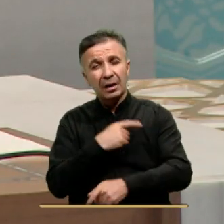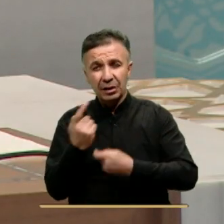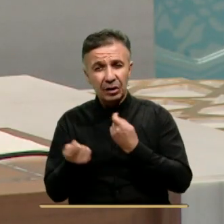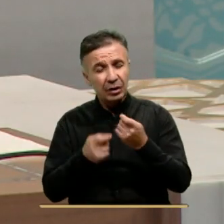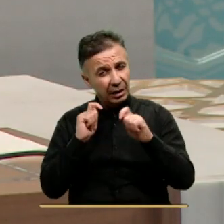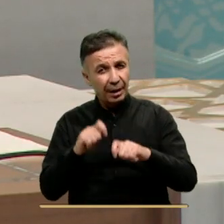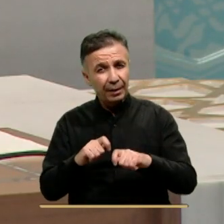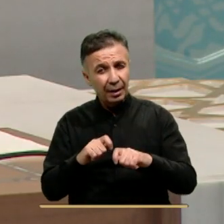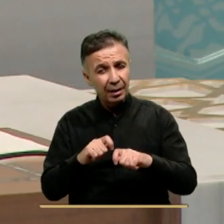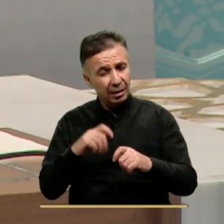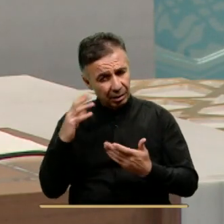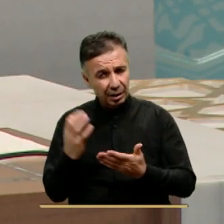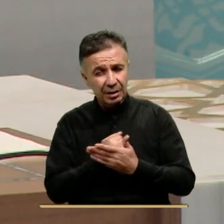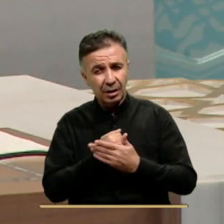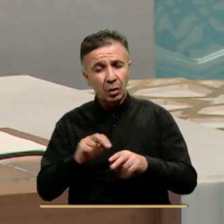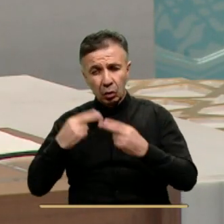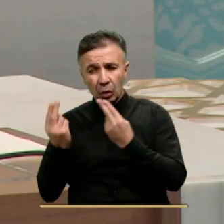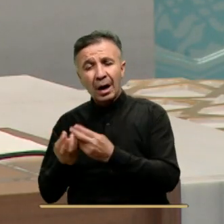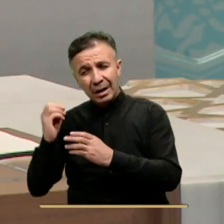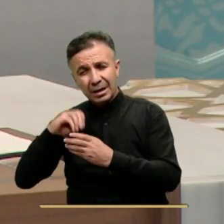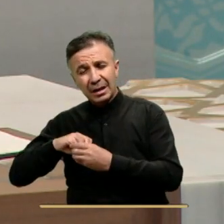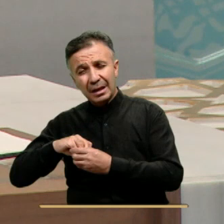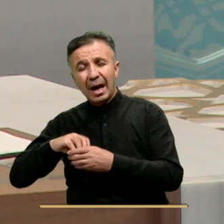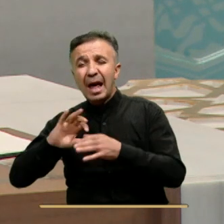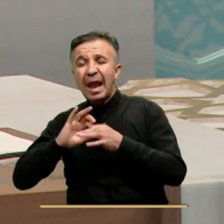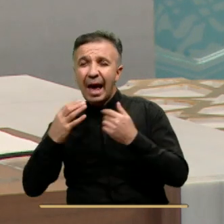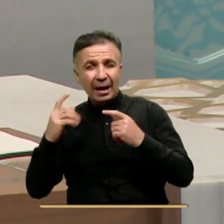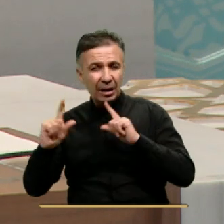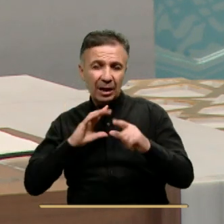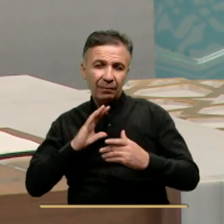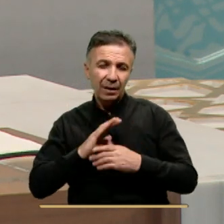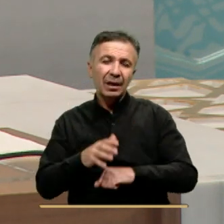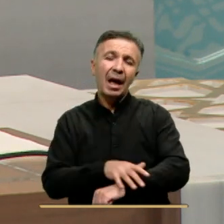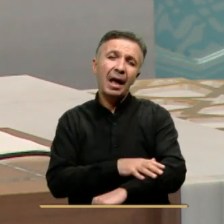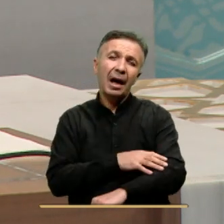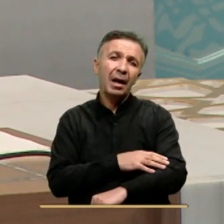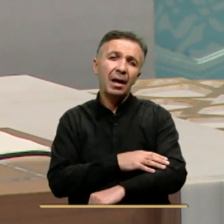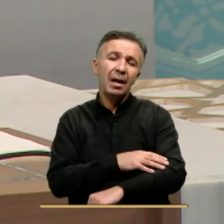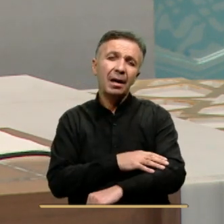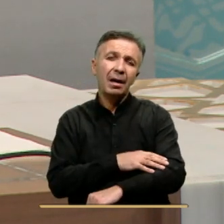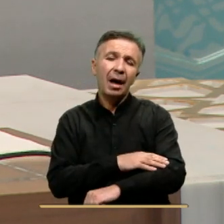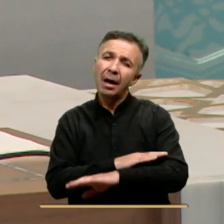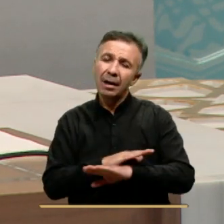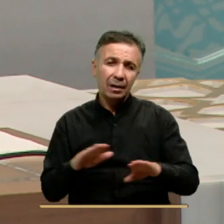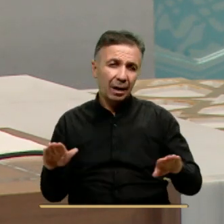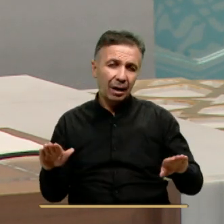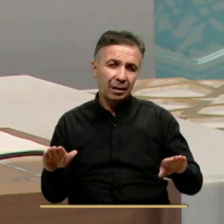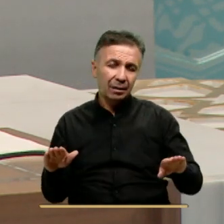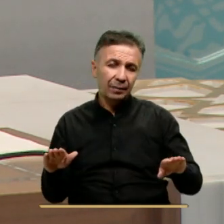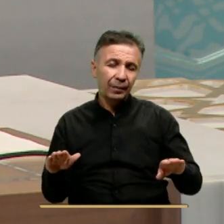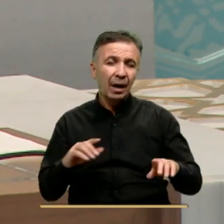giderebilir dünyada neye ihtiyaç duyuyorsa helal ona kafi gelir harama